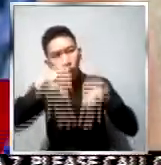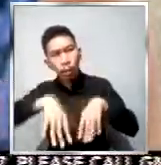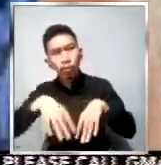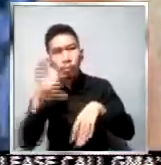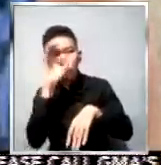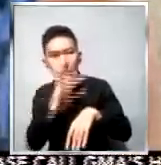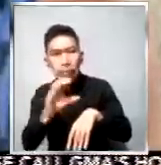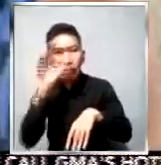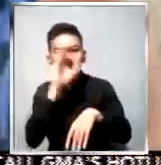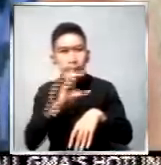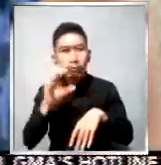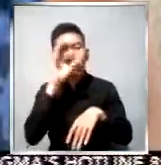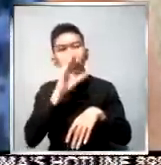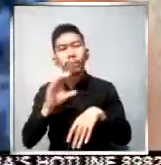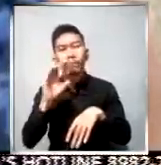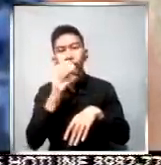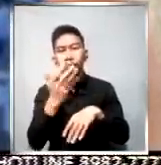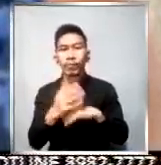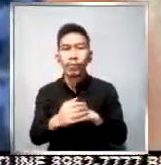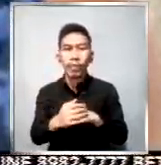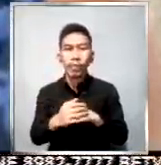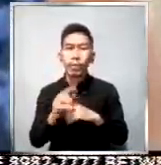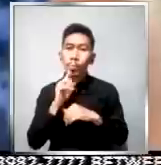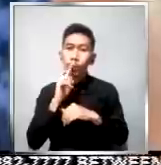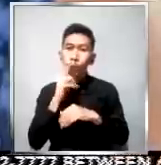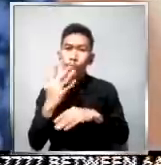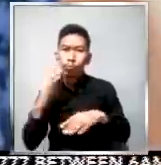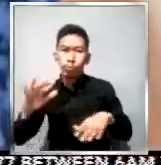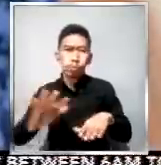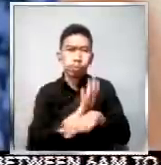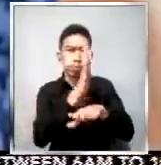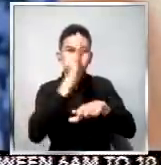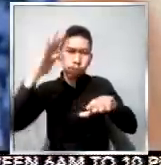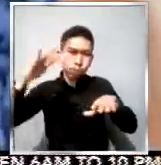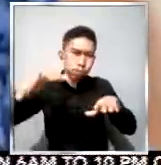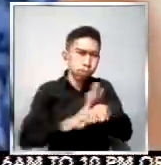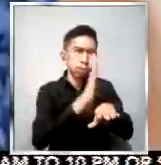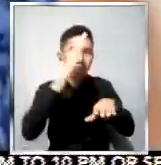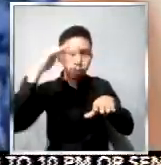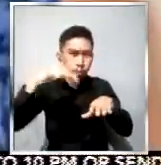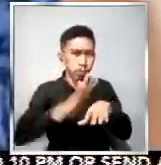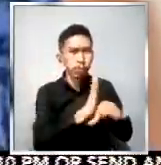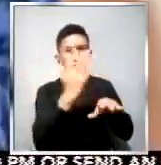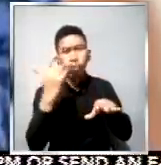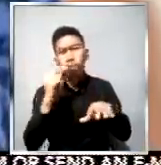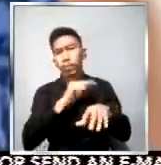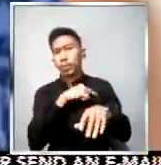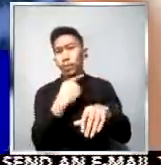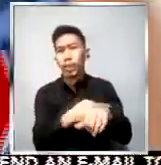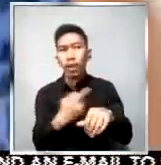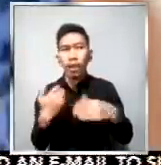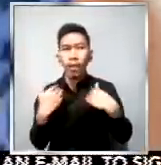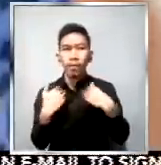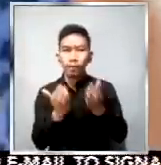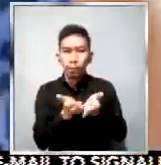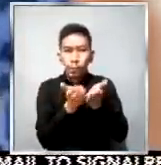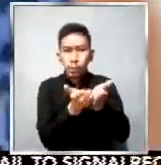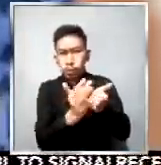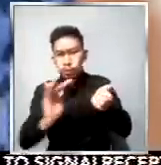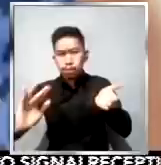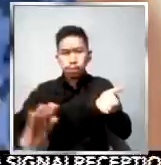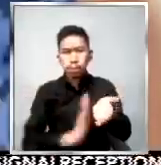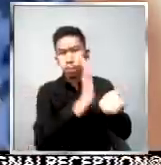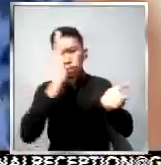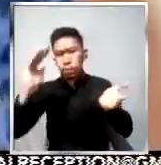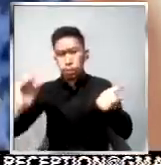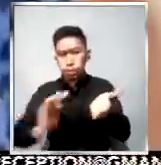alon. Tapos inano kami sa tagiliran, binira kami ng alon at saka hangin. Tumagilid